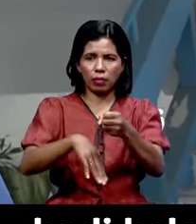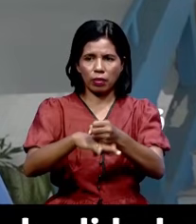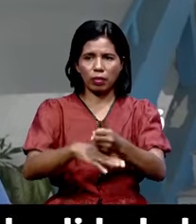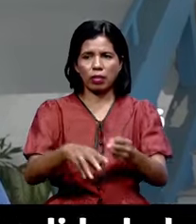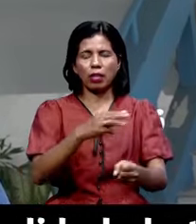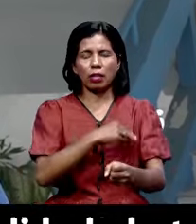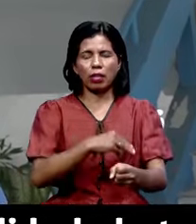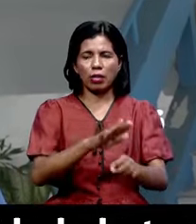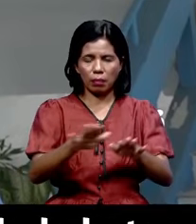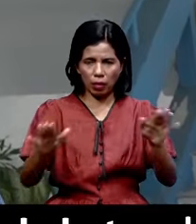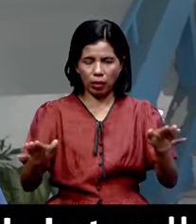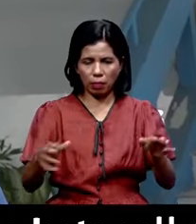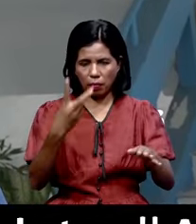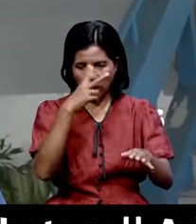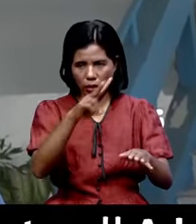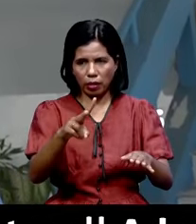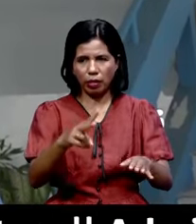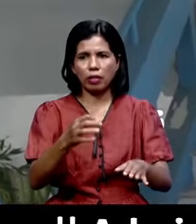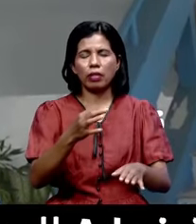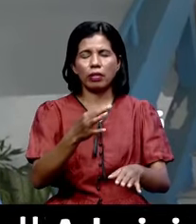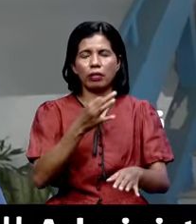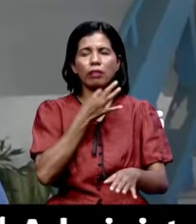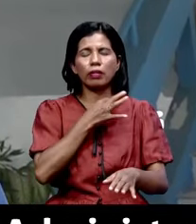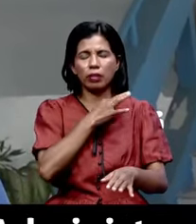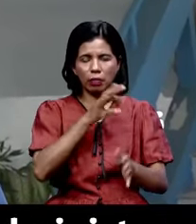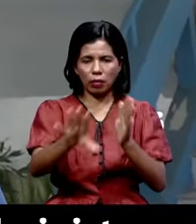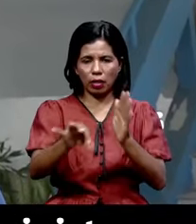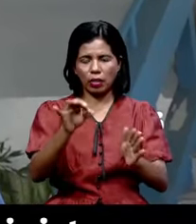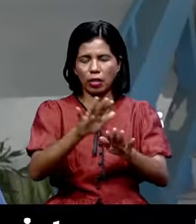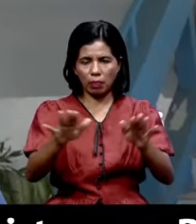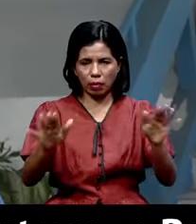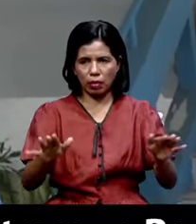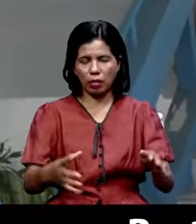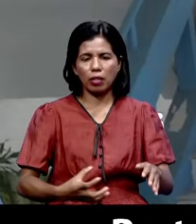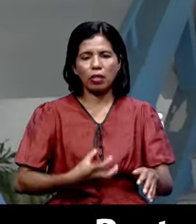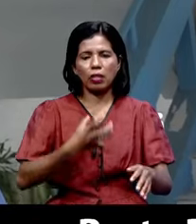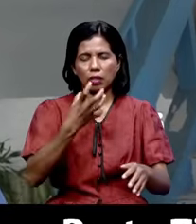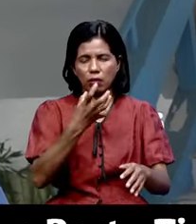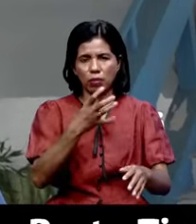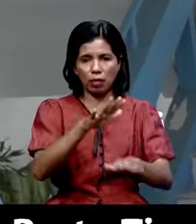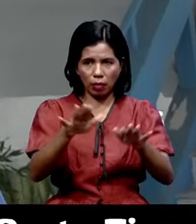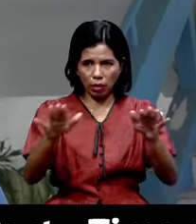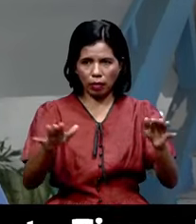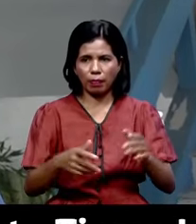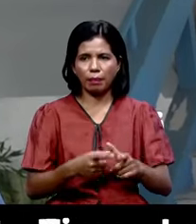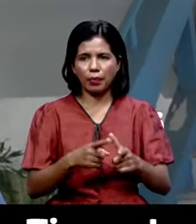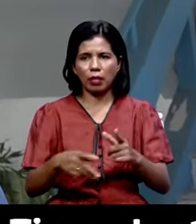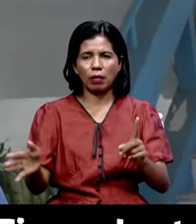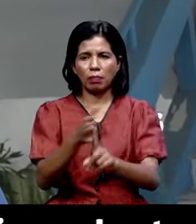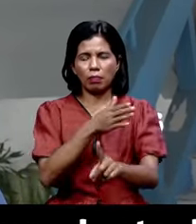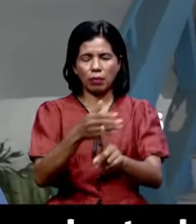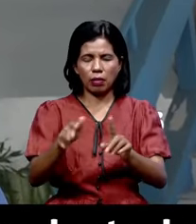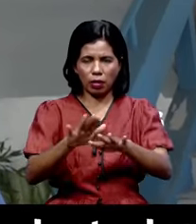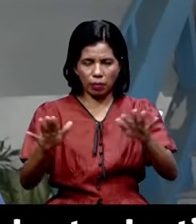mai nonton antau frater mos hetan labarek ne siak hirus labarek ne o baku labarek ne